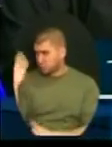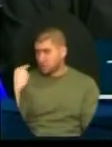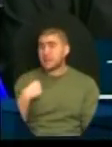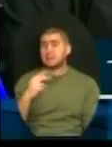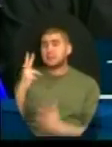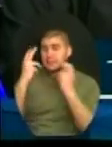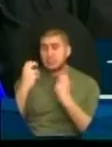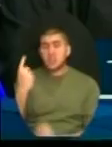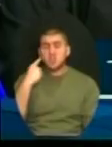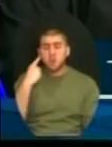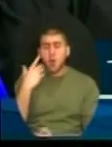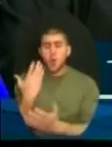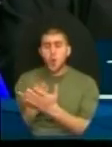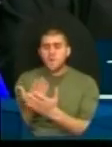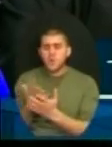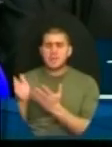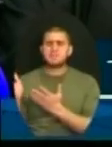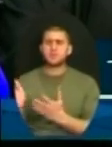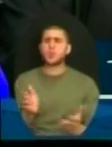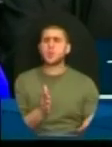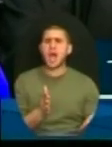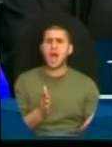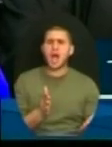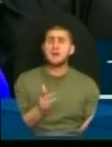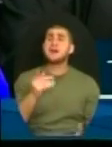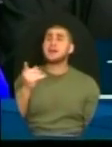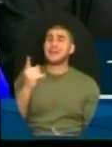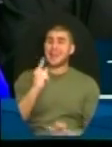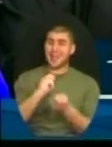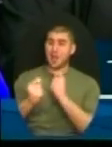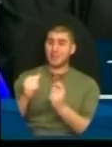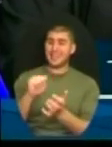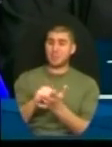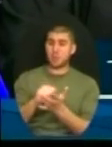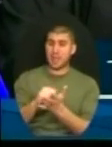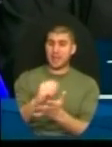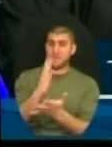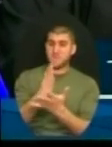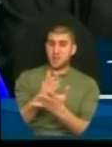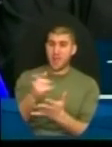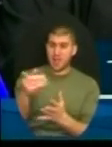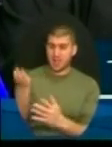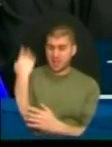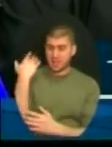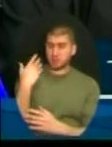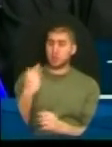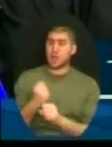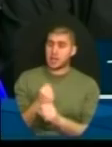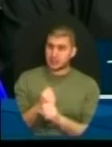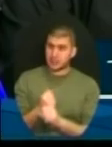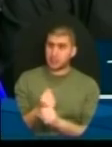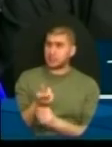אני מצפה לשמוע את העובדות בצורה מסודרת. בעיניי רעיון עיתונאי,